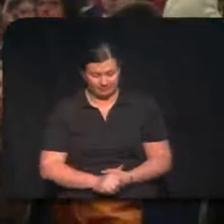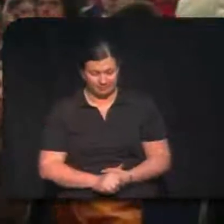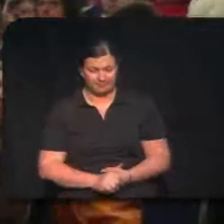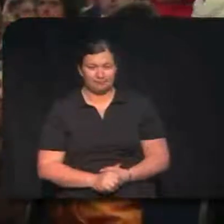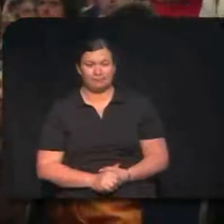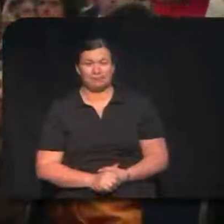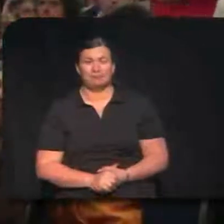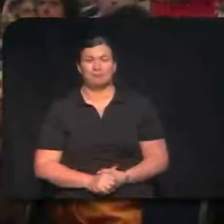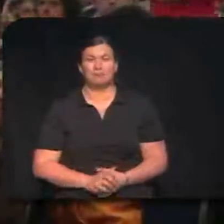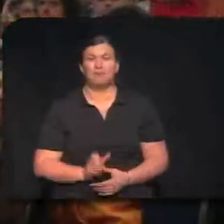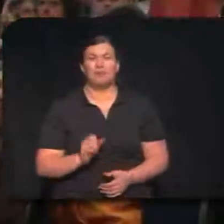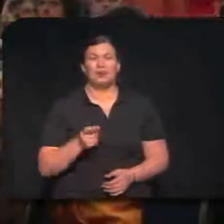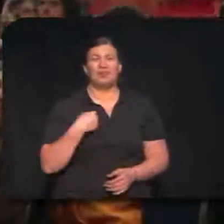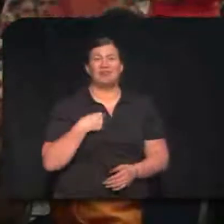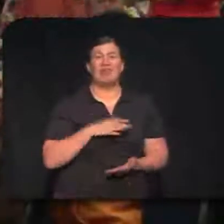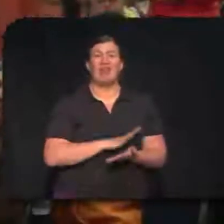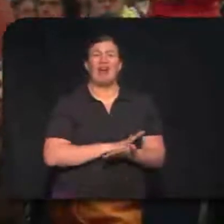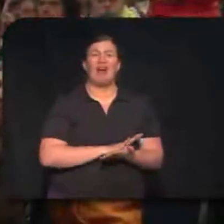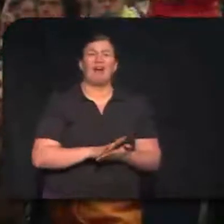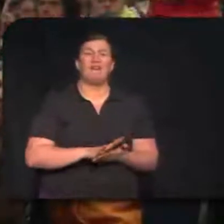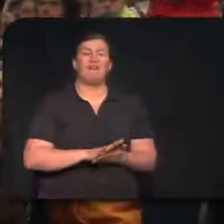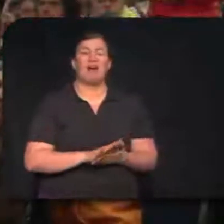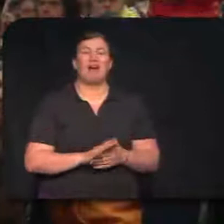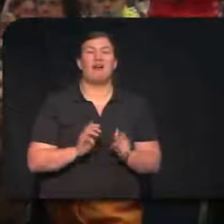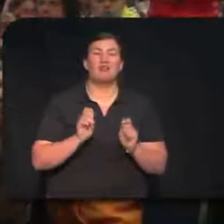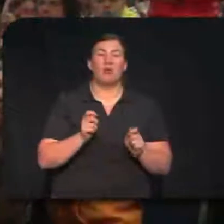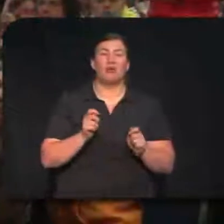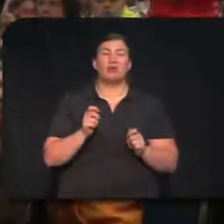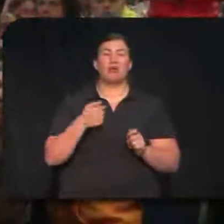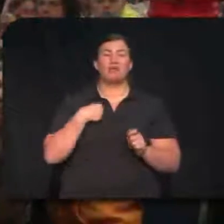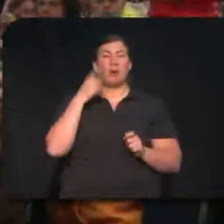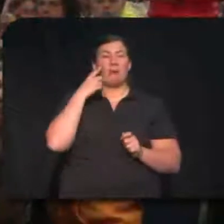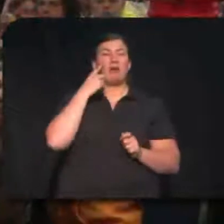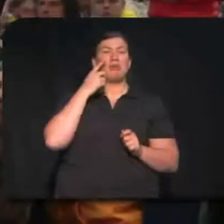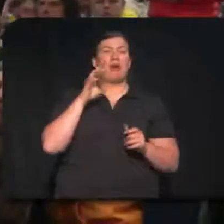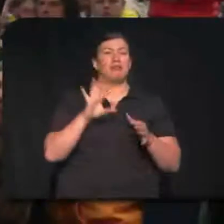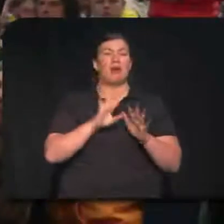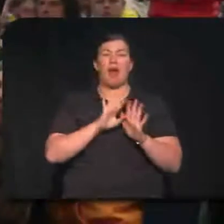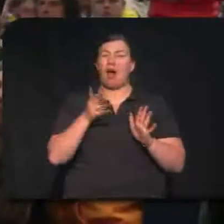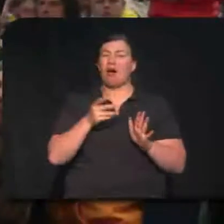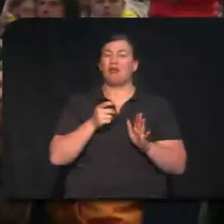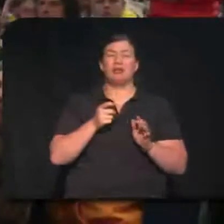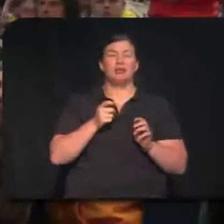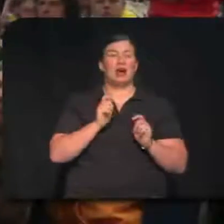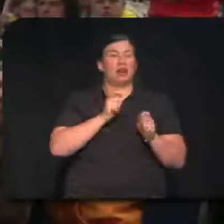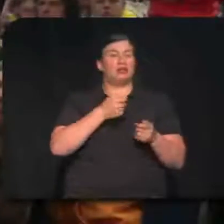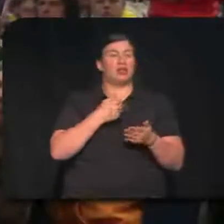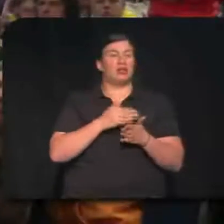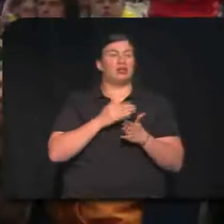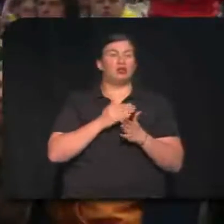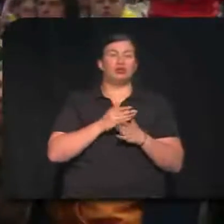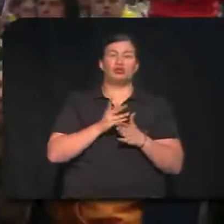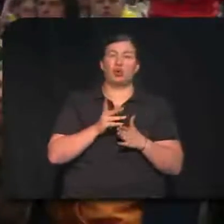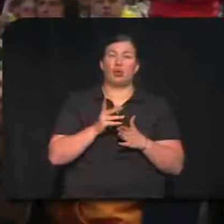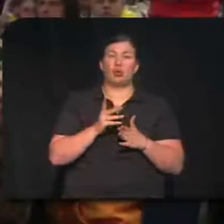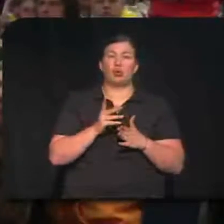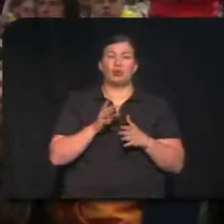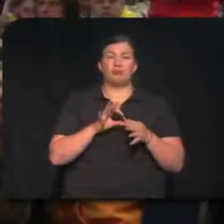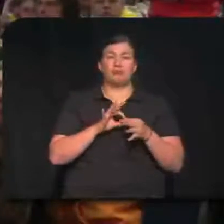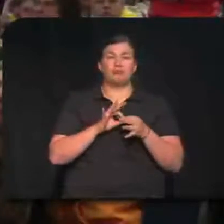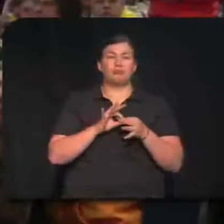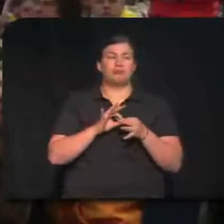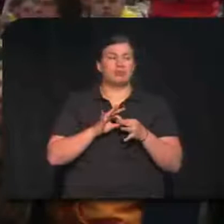aus dem ganz einfachen Grund dass wir bis jetzt alle Anträge die sich mit der mit mit dir Beteiligung außerhalb außerhalb von